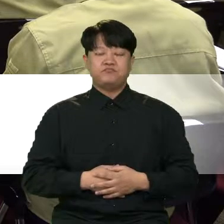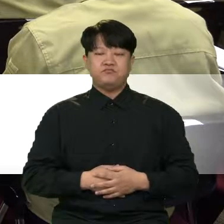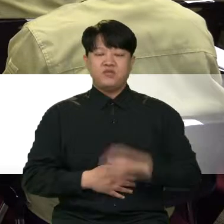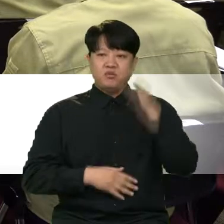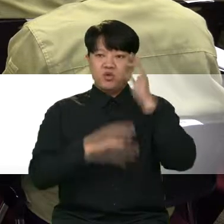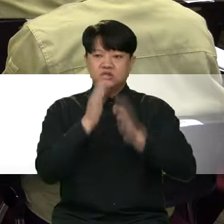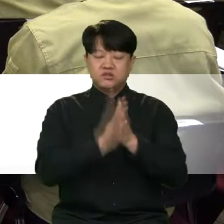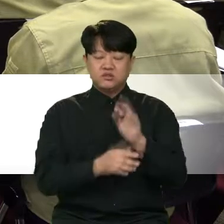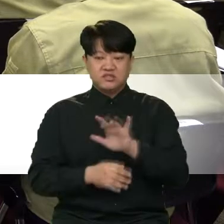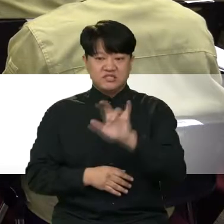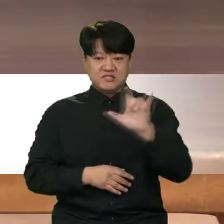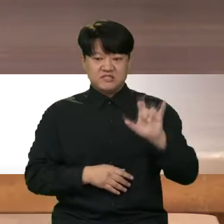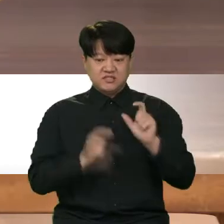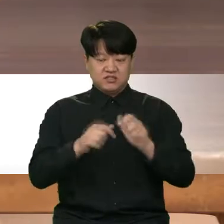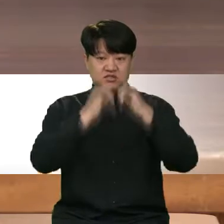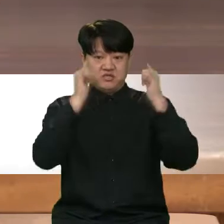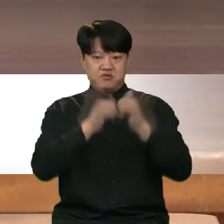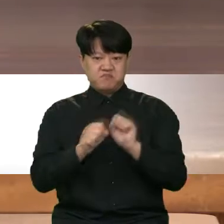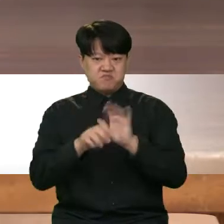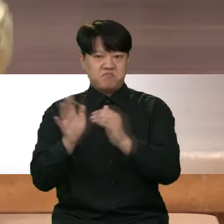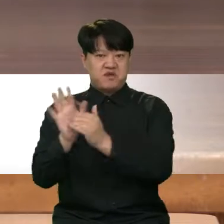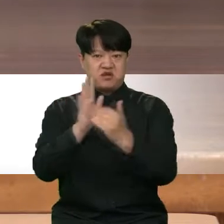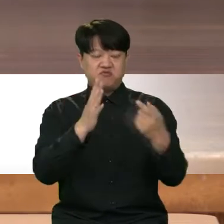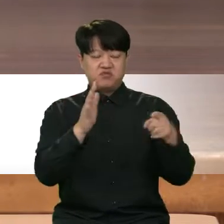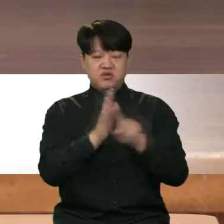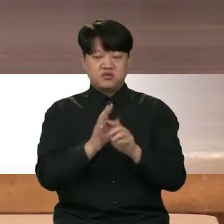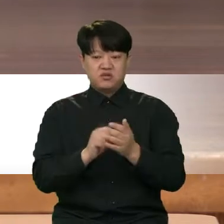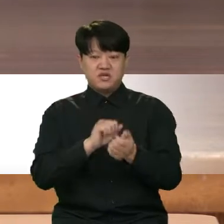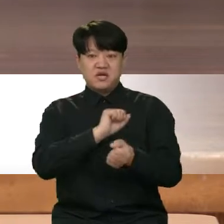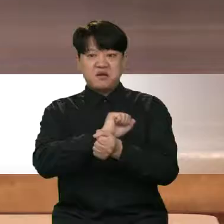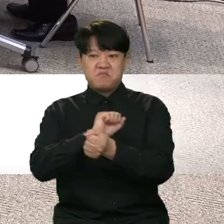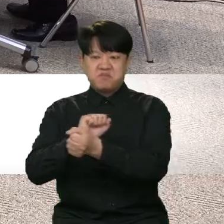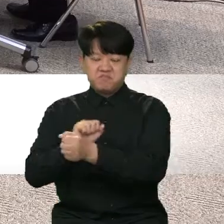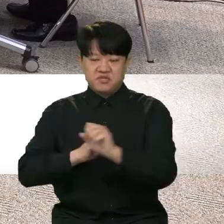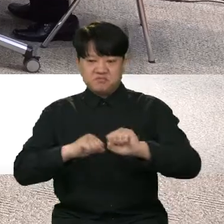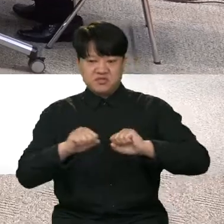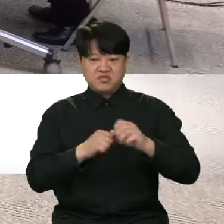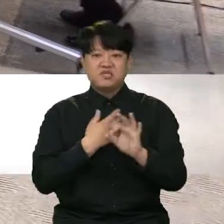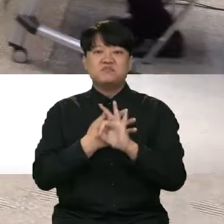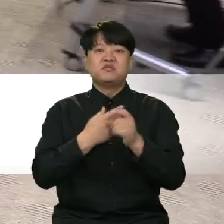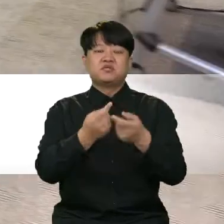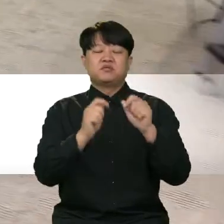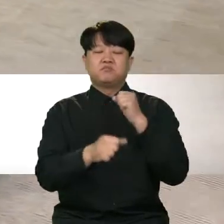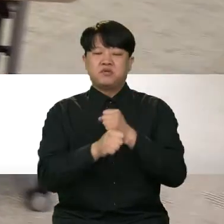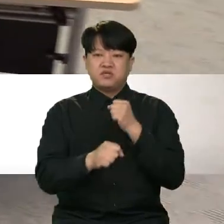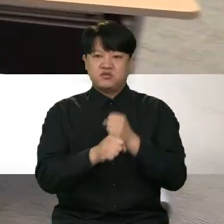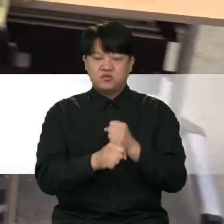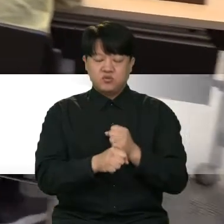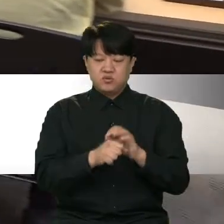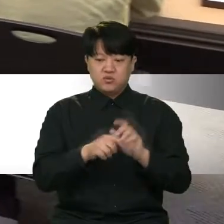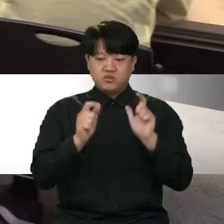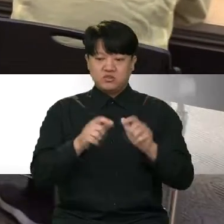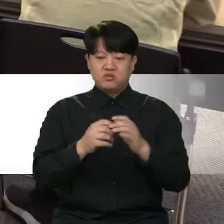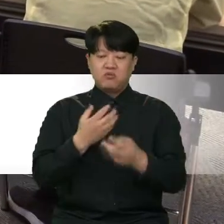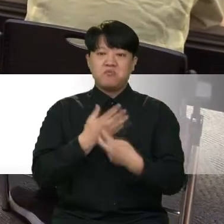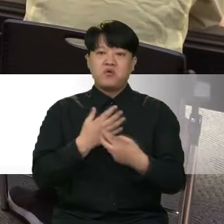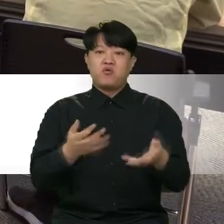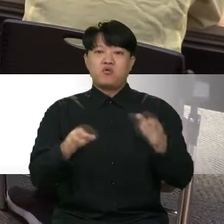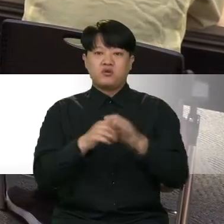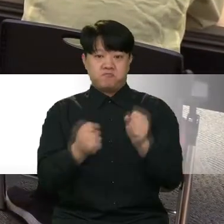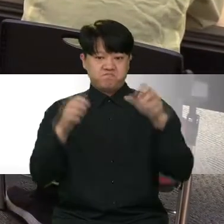포항시는 코로나 1 9 의 지역사회 전파를 막기 위해 감염 대응 임시 tf 팀을 구성하고 지역 의료기관과